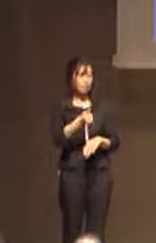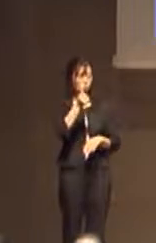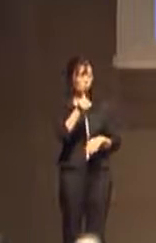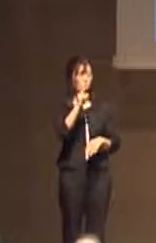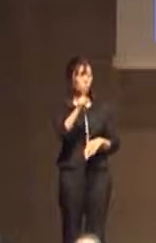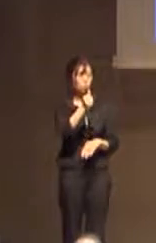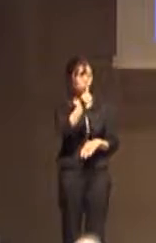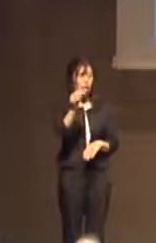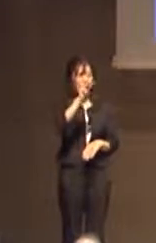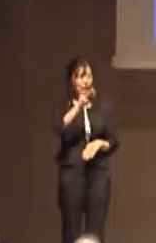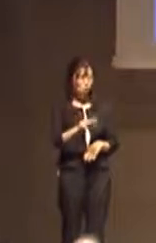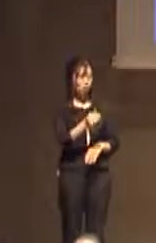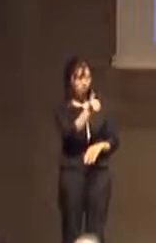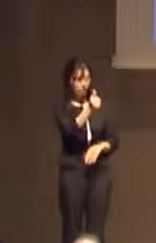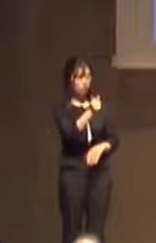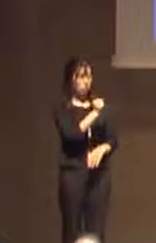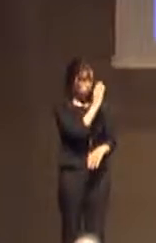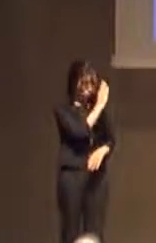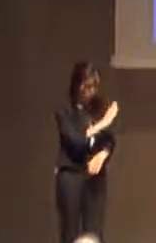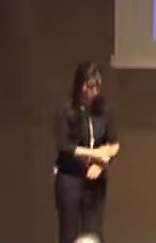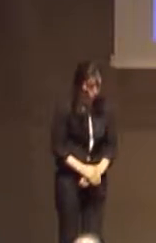田川委員長よろしくお願いします。